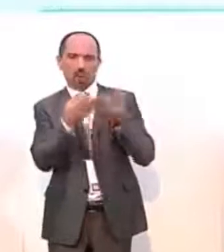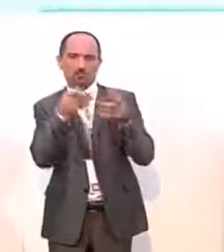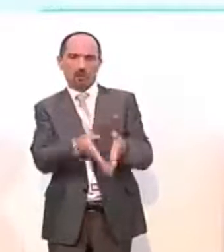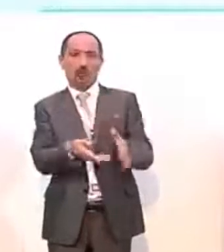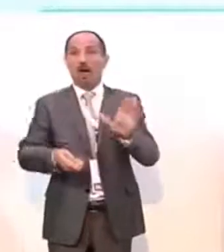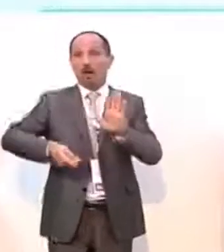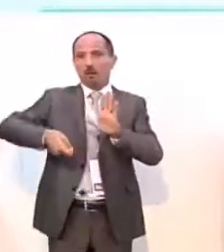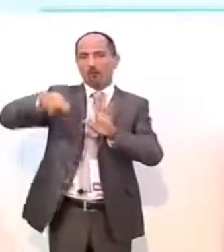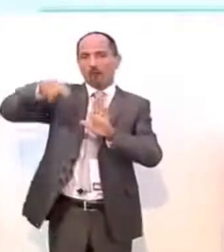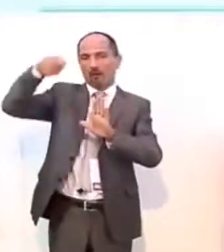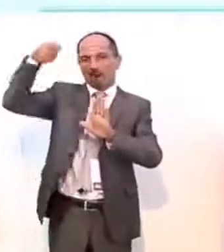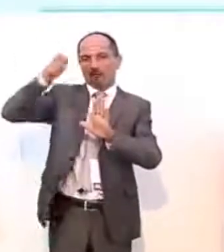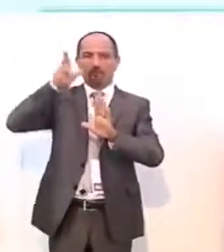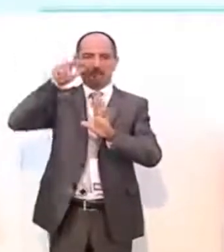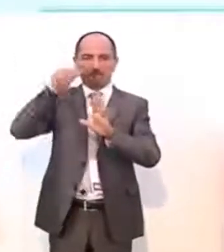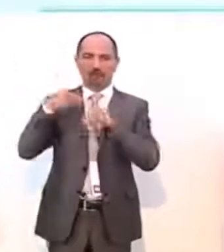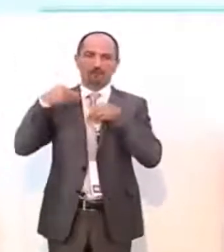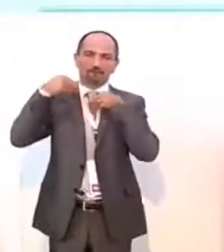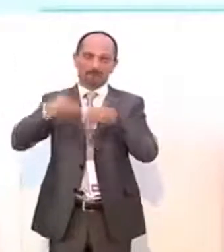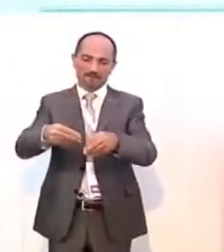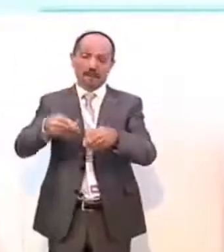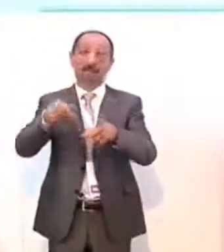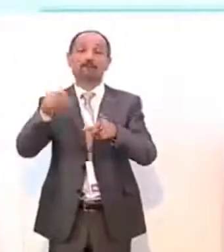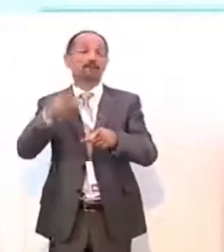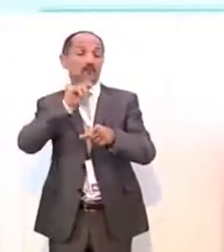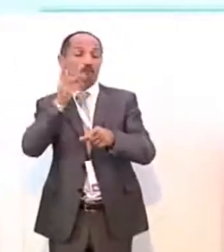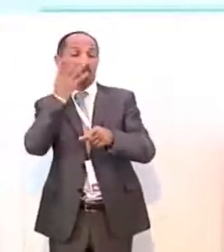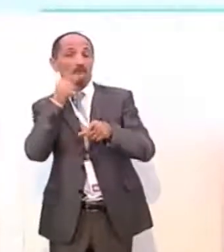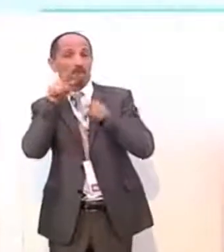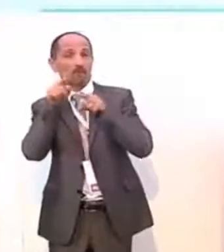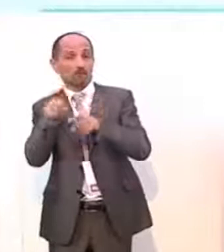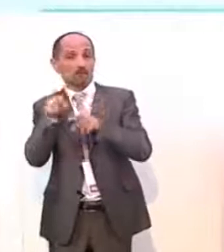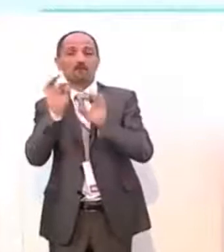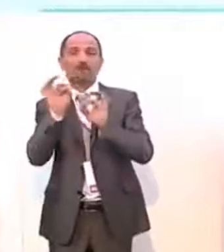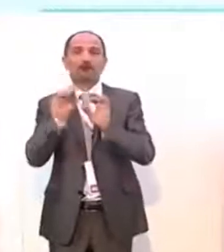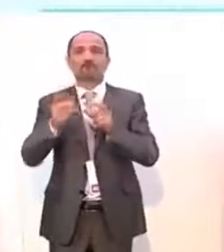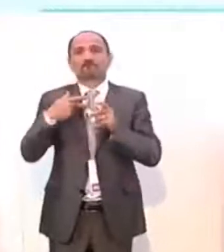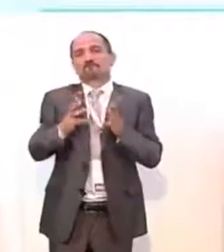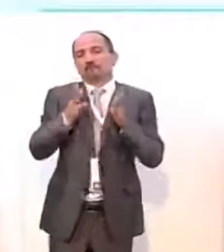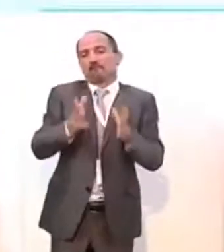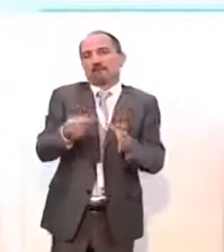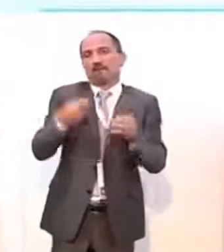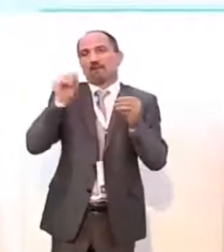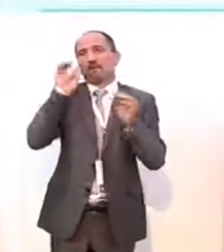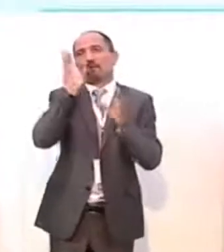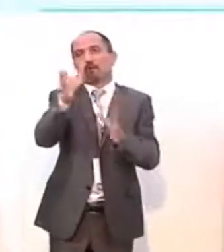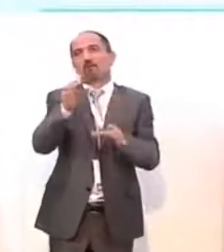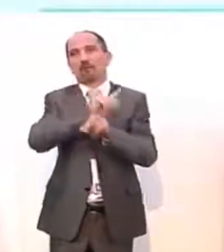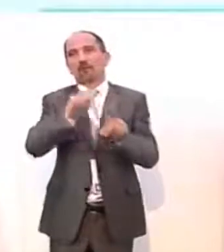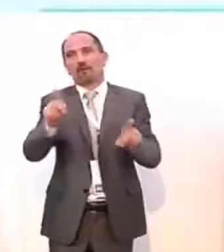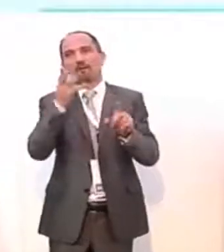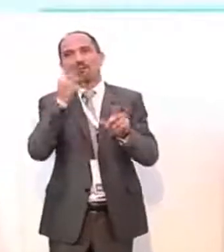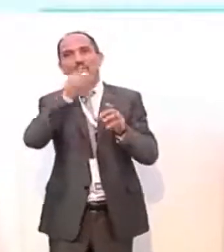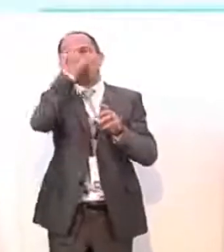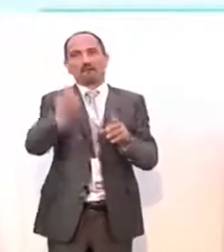un incremento, non quello che noi vogliamo, non quello a cui dobbiamo ambire come donne e come sistema paese,